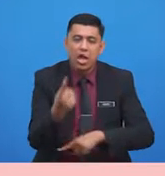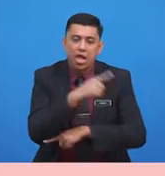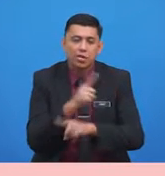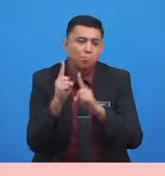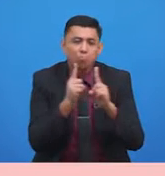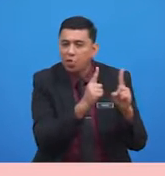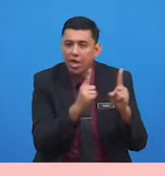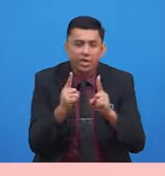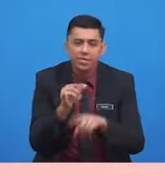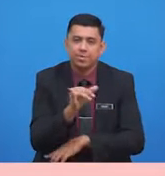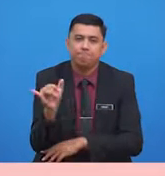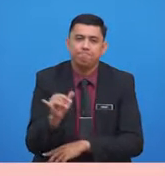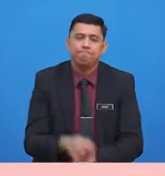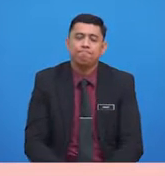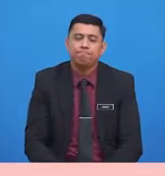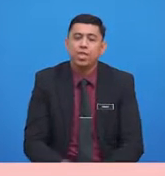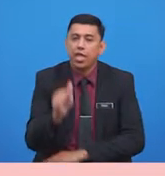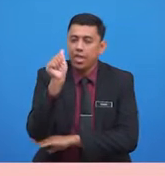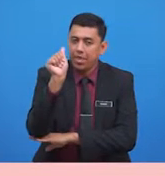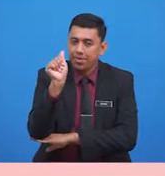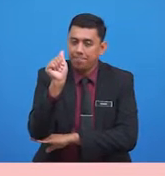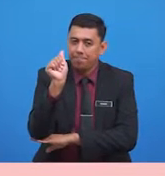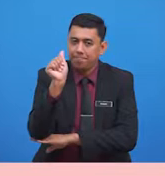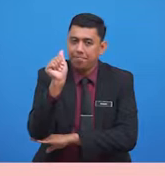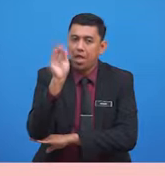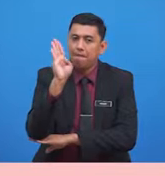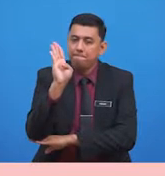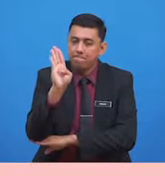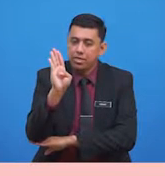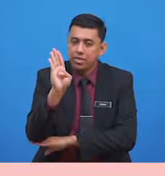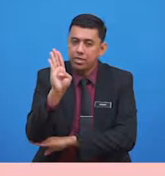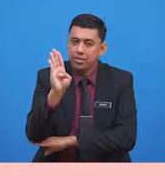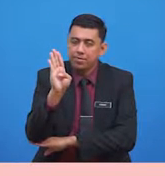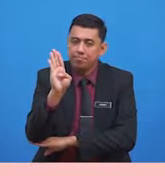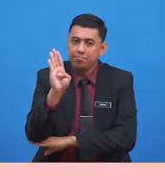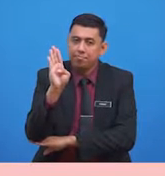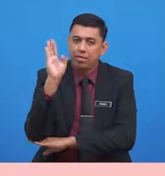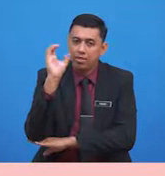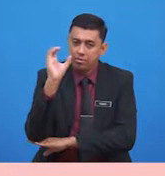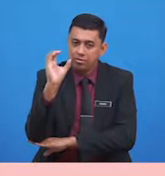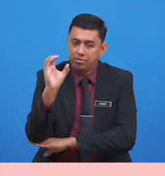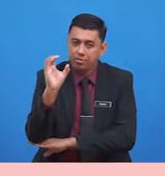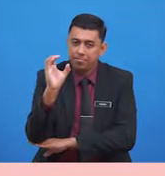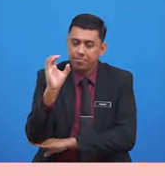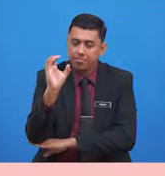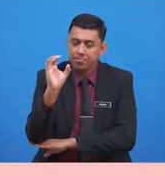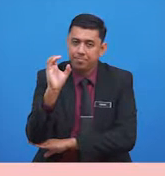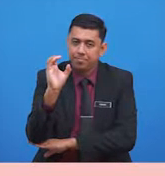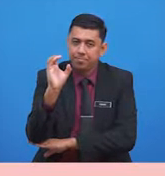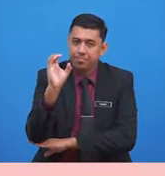lahirnya. A. Menghilangkan. B. Memasukkan.